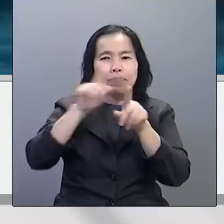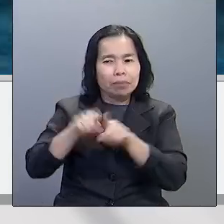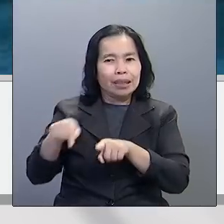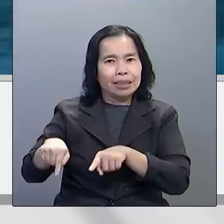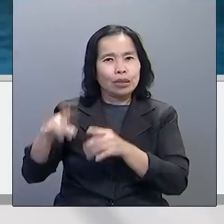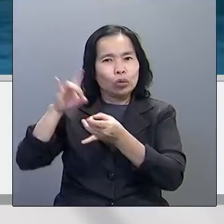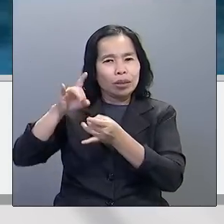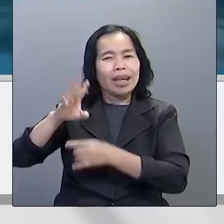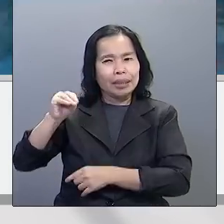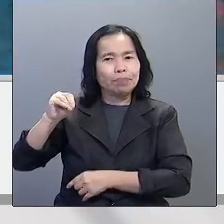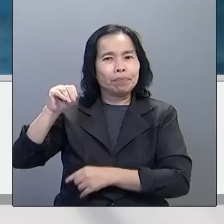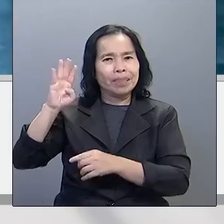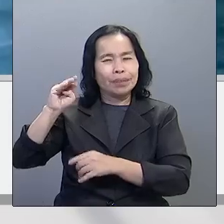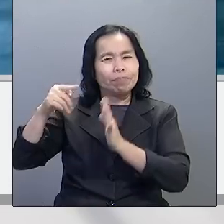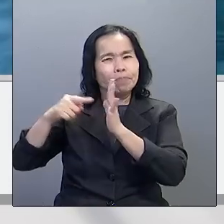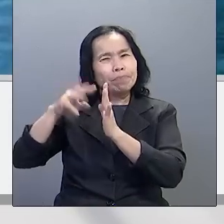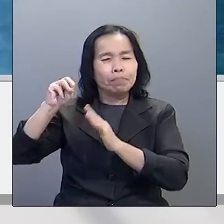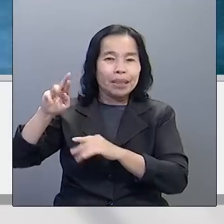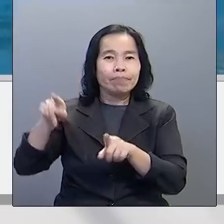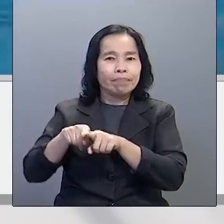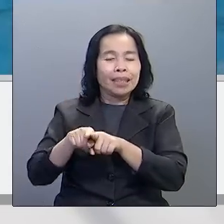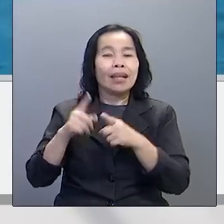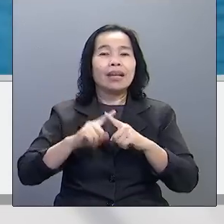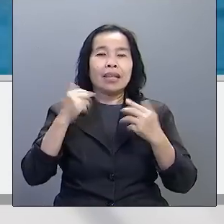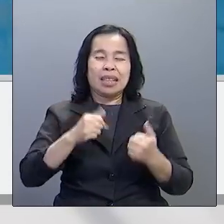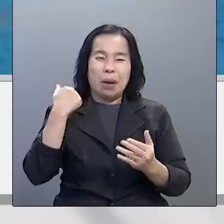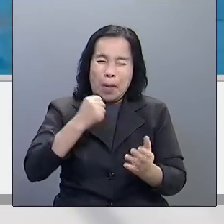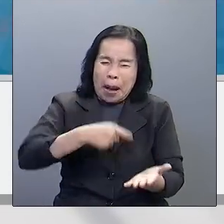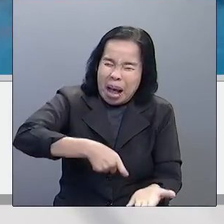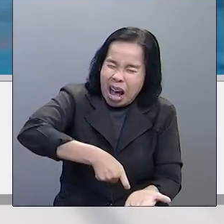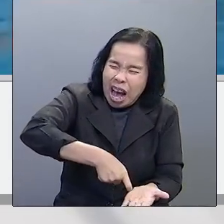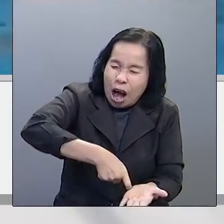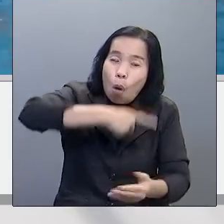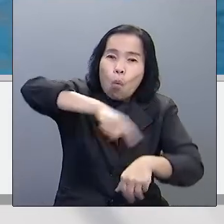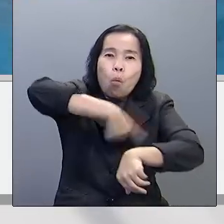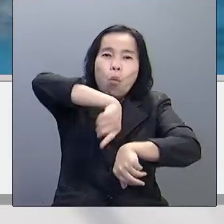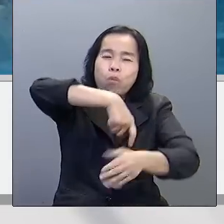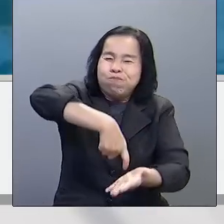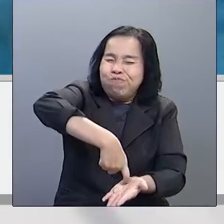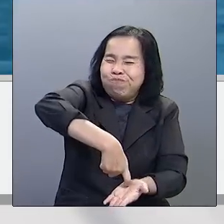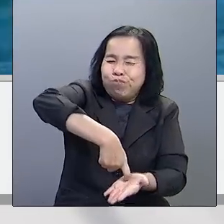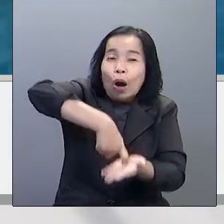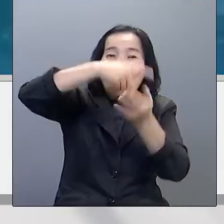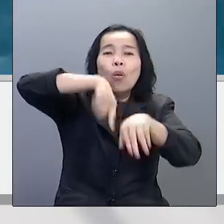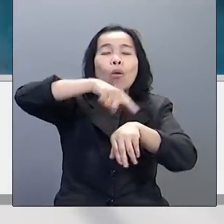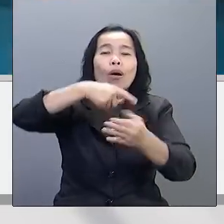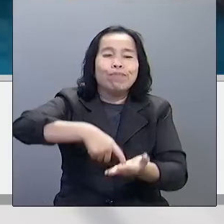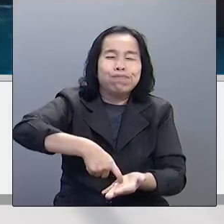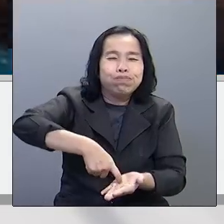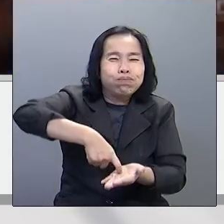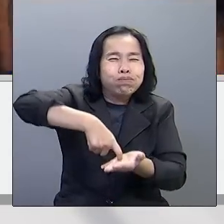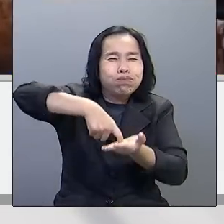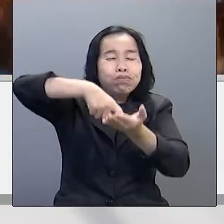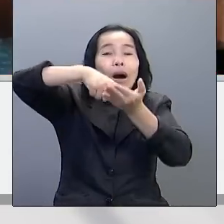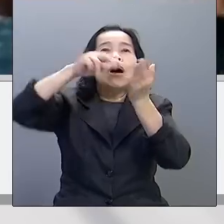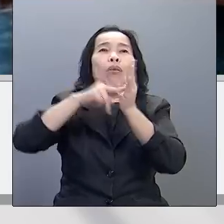ของเรือสุโขทัยที่40ประมาณ40เมตรนะคะตอนนั้นพยายามยาวนานมากในการกู้เรือค่ะกระทั่งกู้มาได้